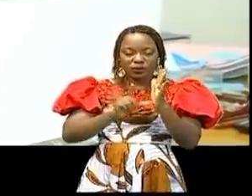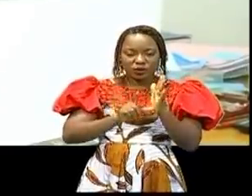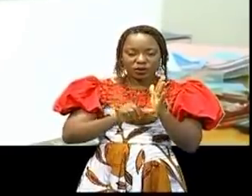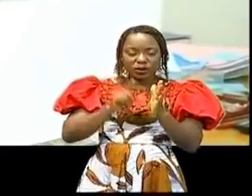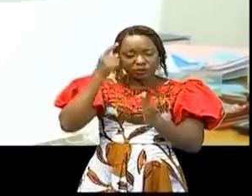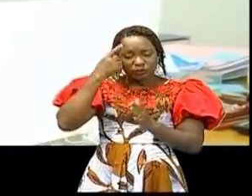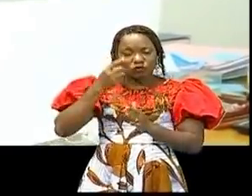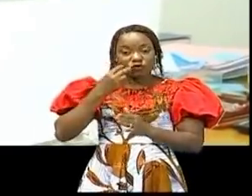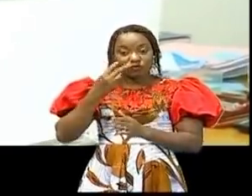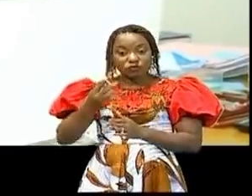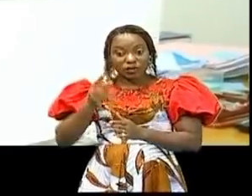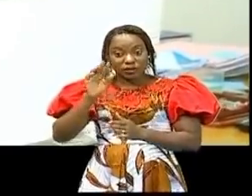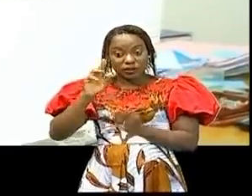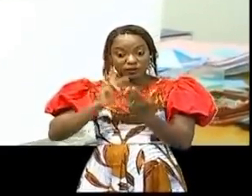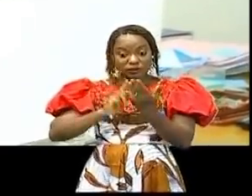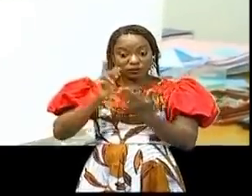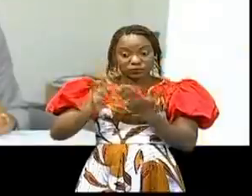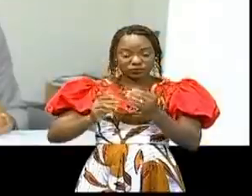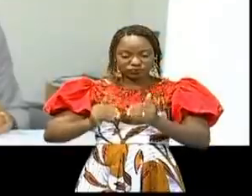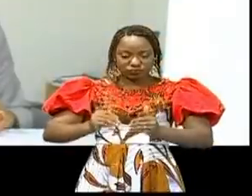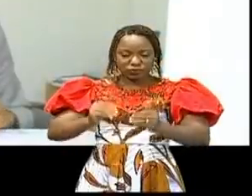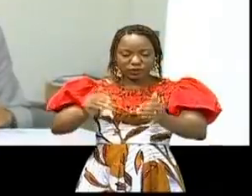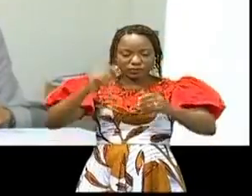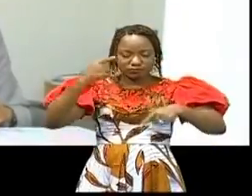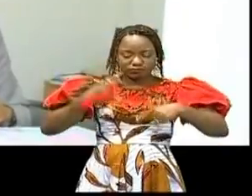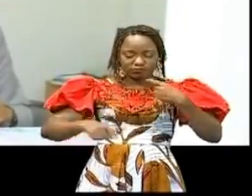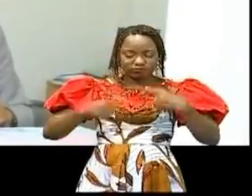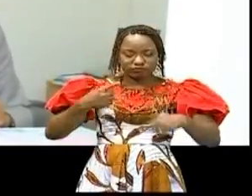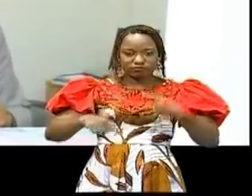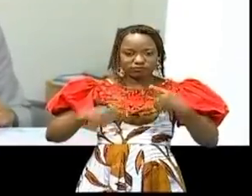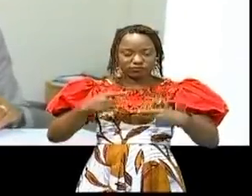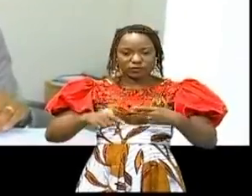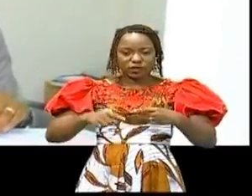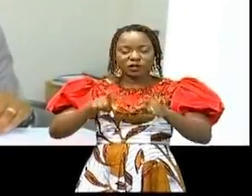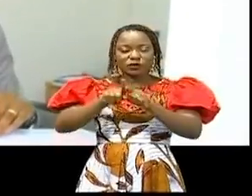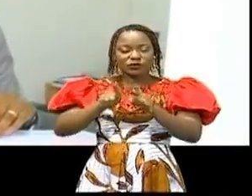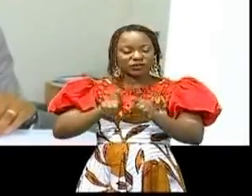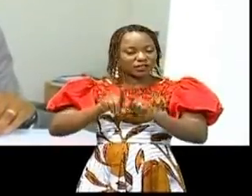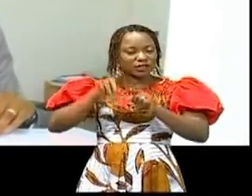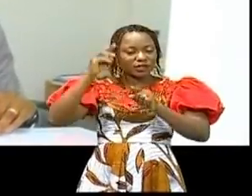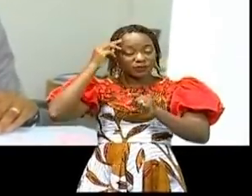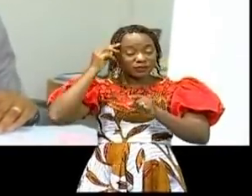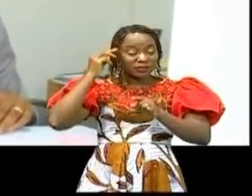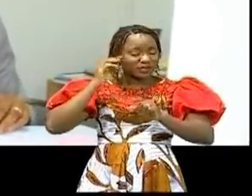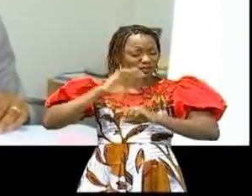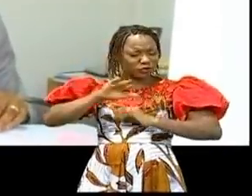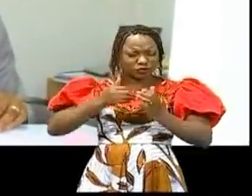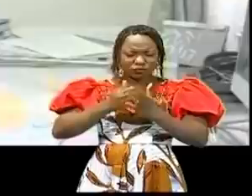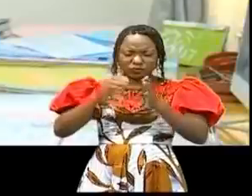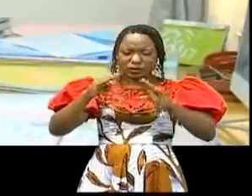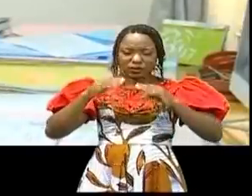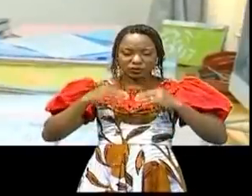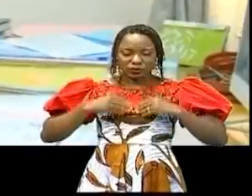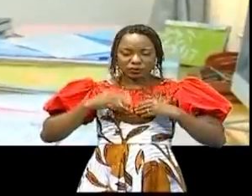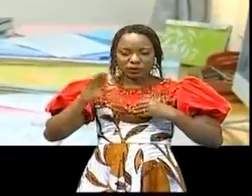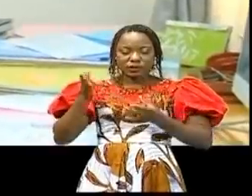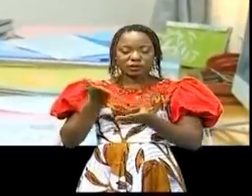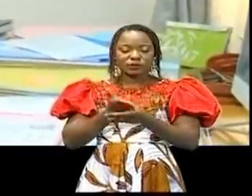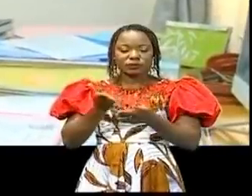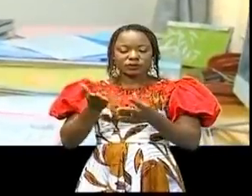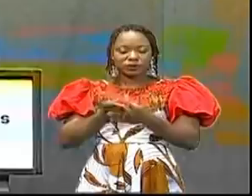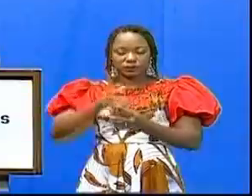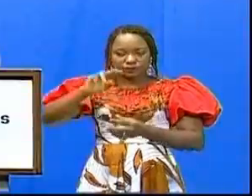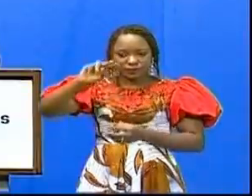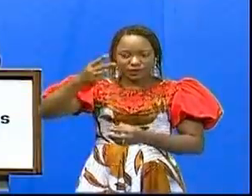de la relance de ce projet. Après débat et délibération, le Conseil a adopté ces dossiers. Deuxième